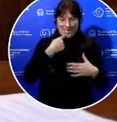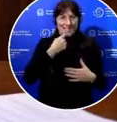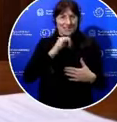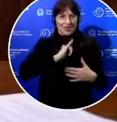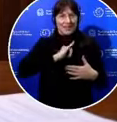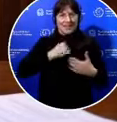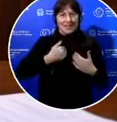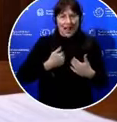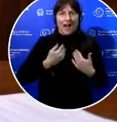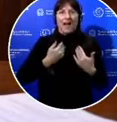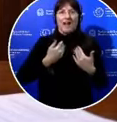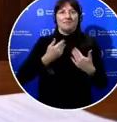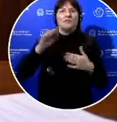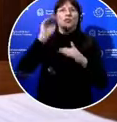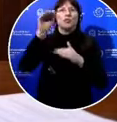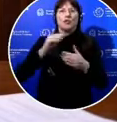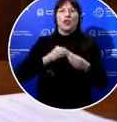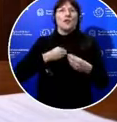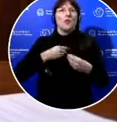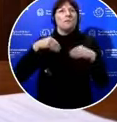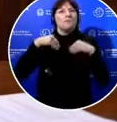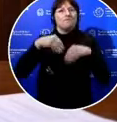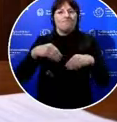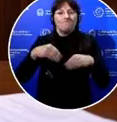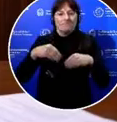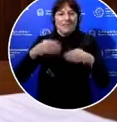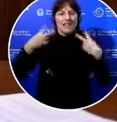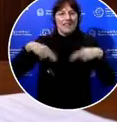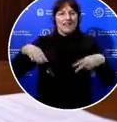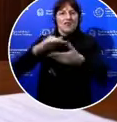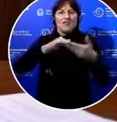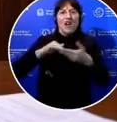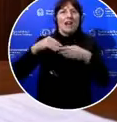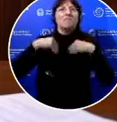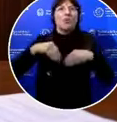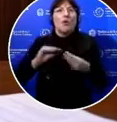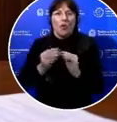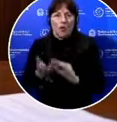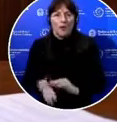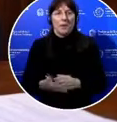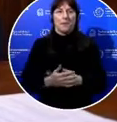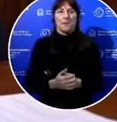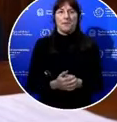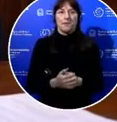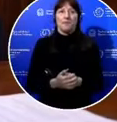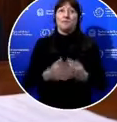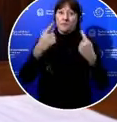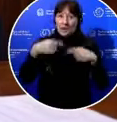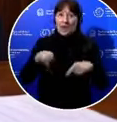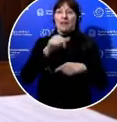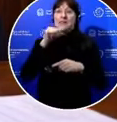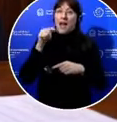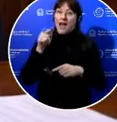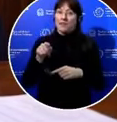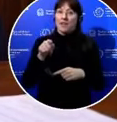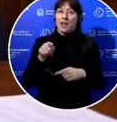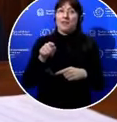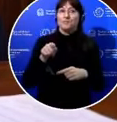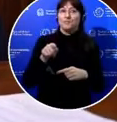essere, di che cosa si può fare, di come partecipare alla vita collettiva. Per questo è necessario